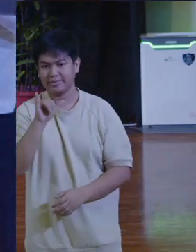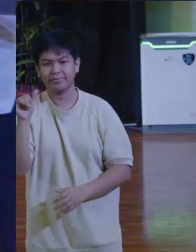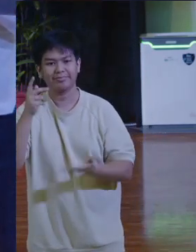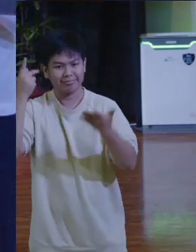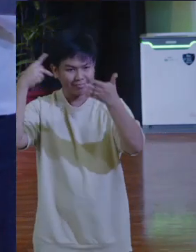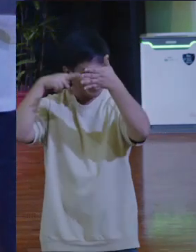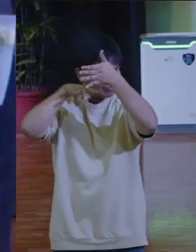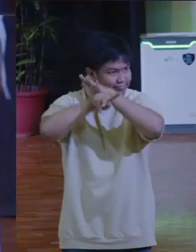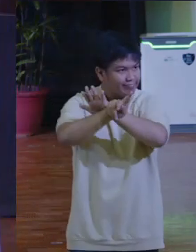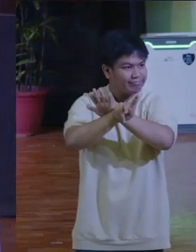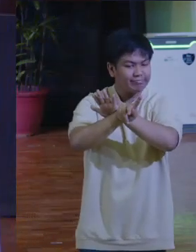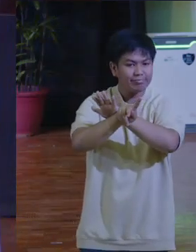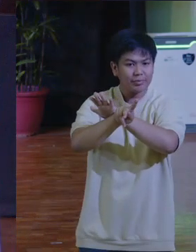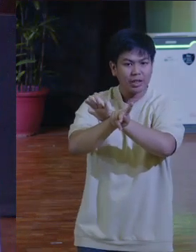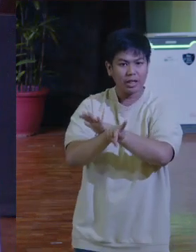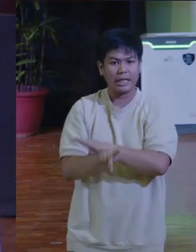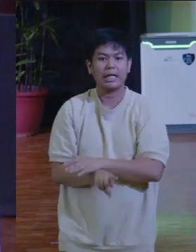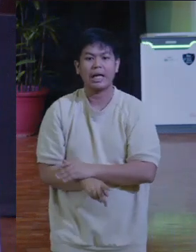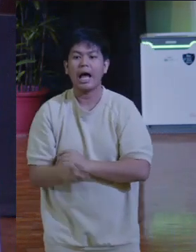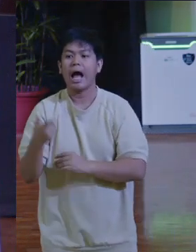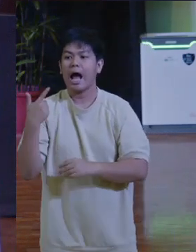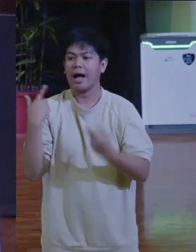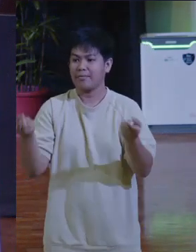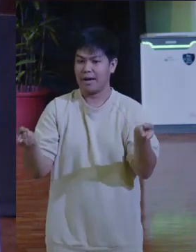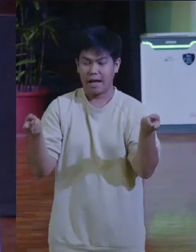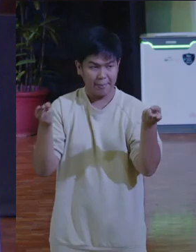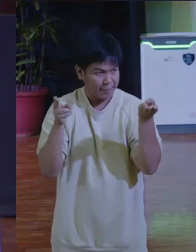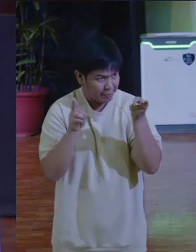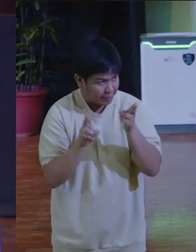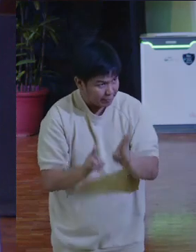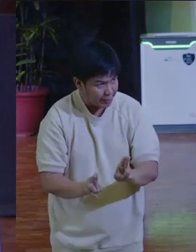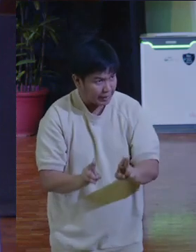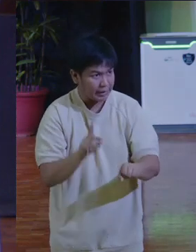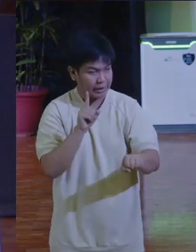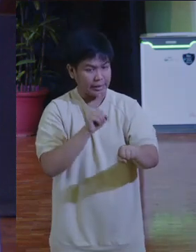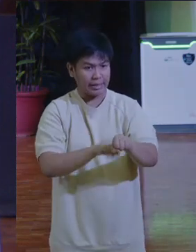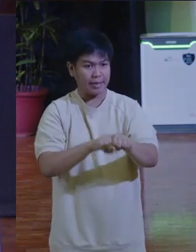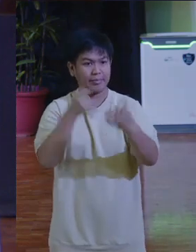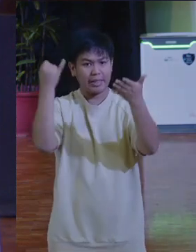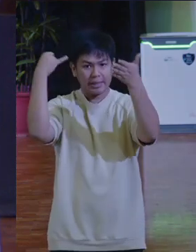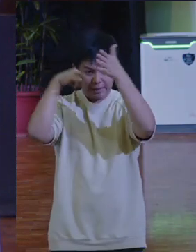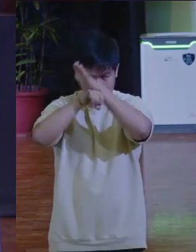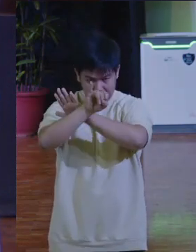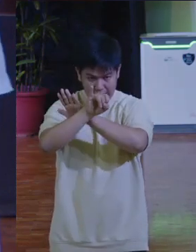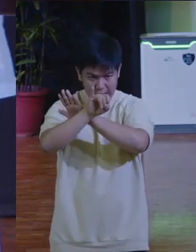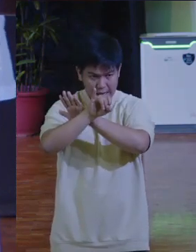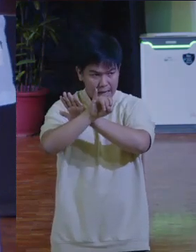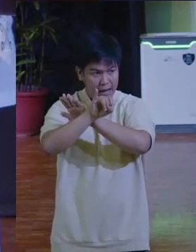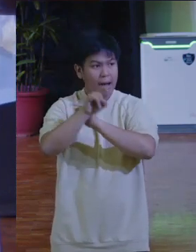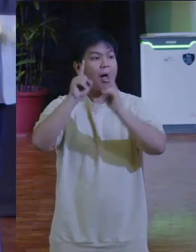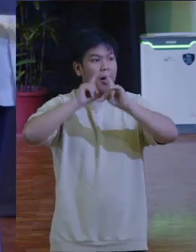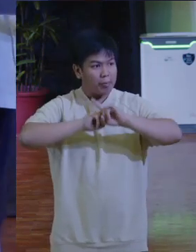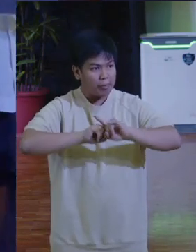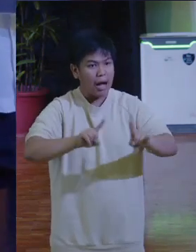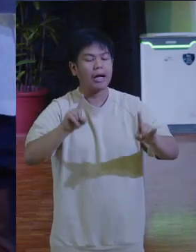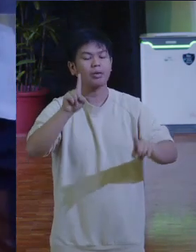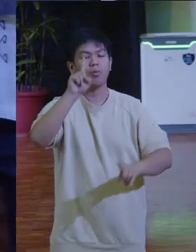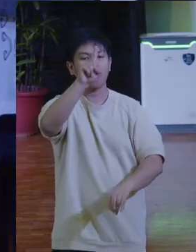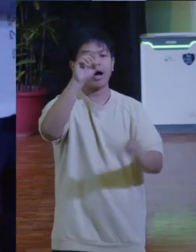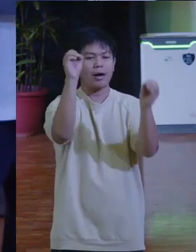na ito. Merong fulfillment sa panahon ni Isaiah at meron ding